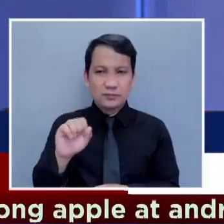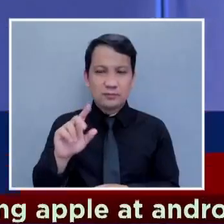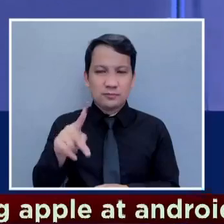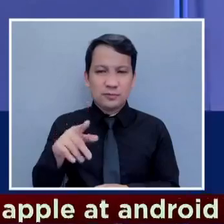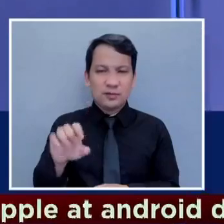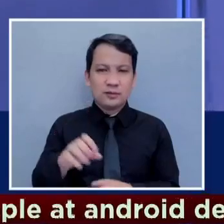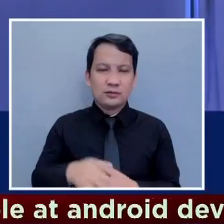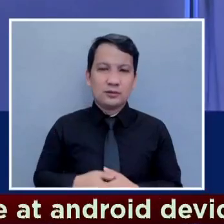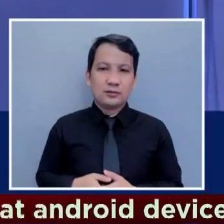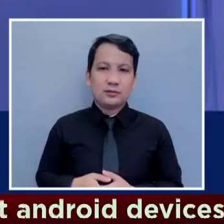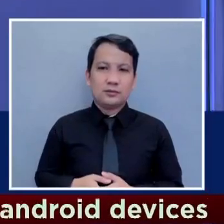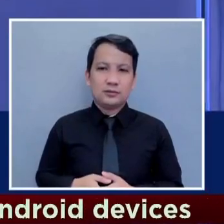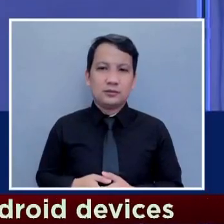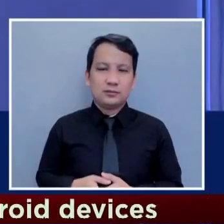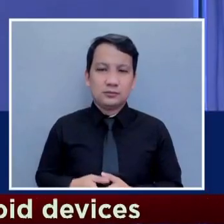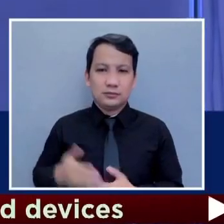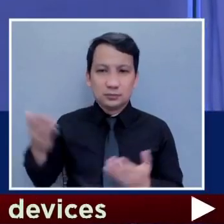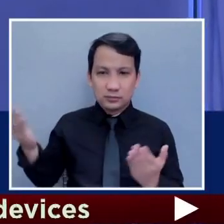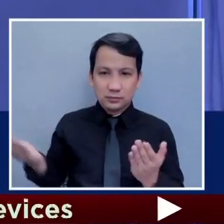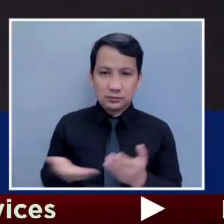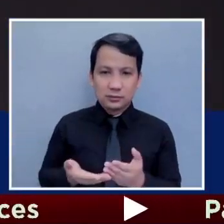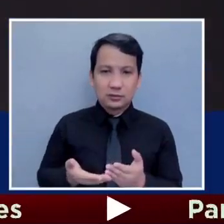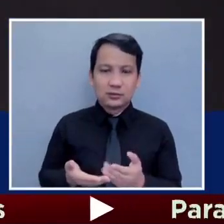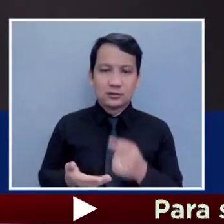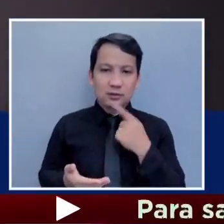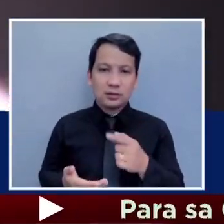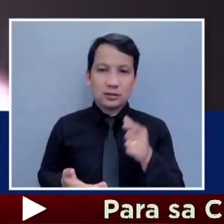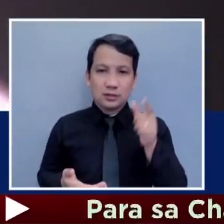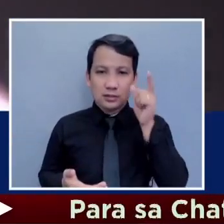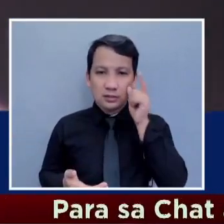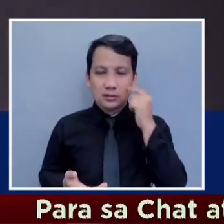like to introduce Ms. Liza Soberano.